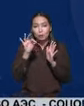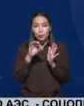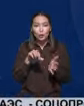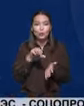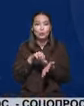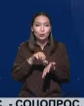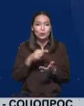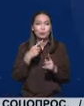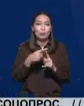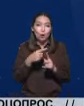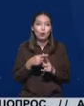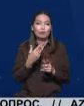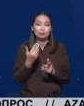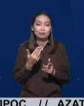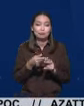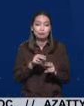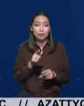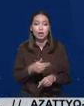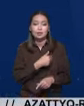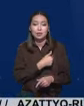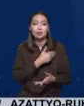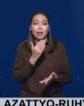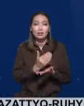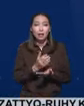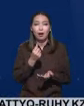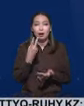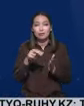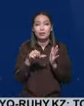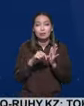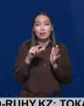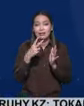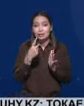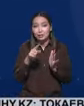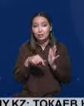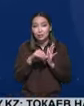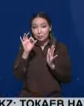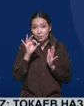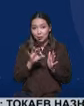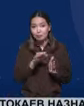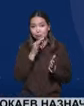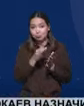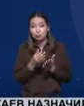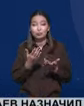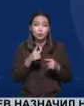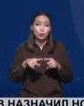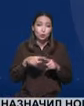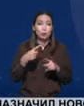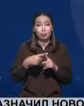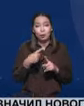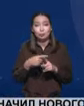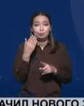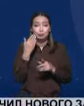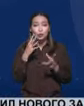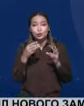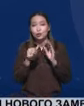38,6% участников положительно относятся к этой инициативе. Еще 21,6% высказались скорее положительно. Итого